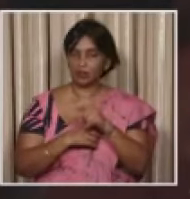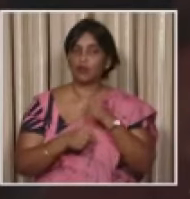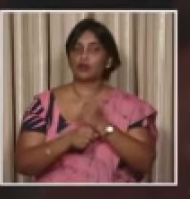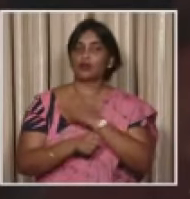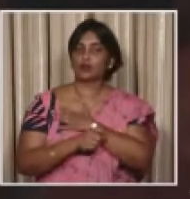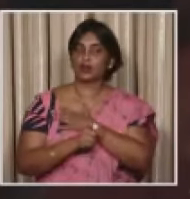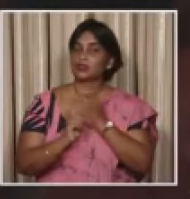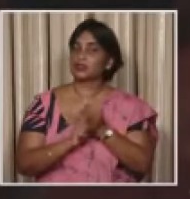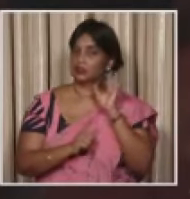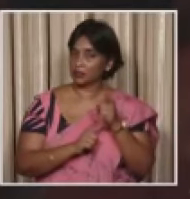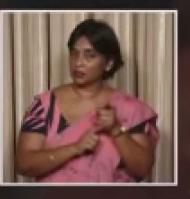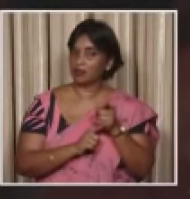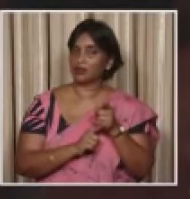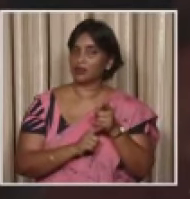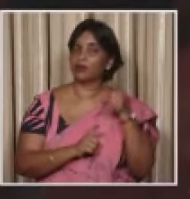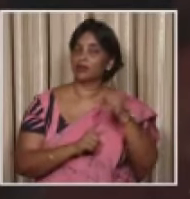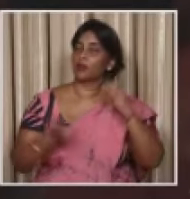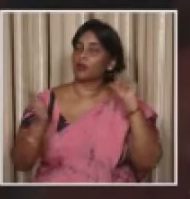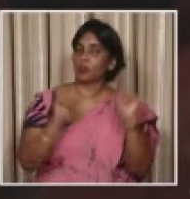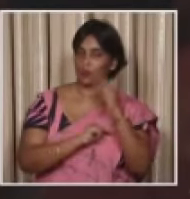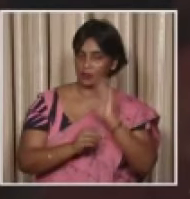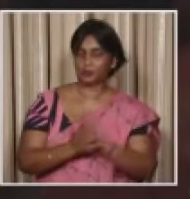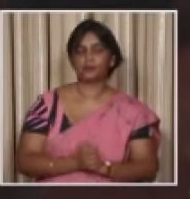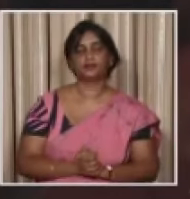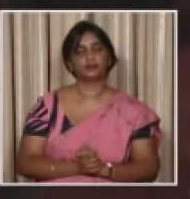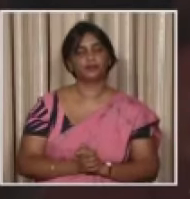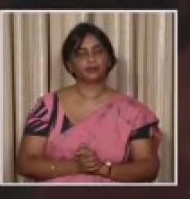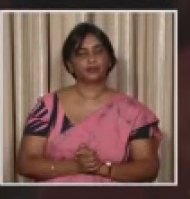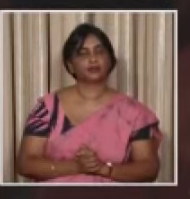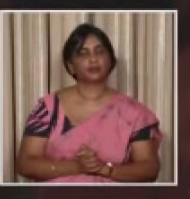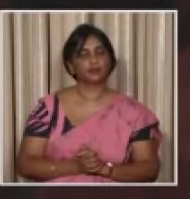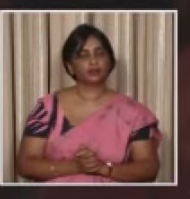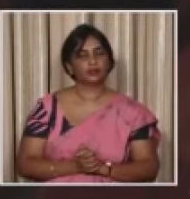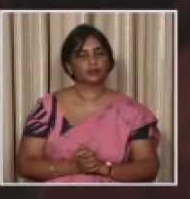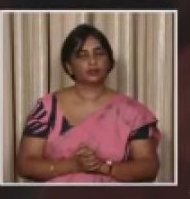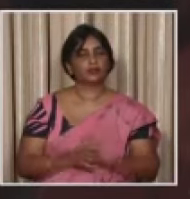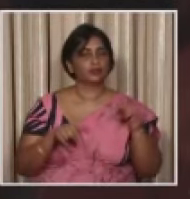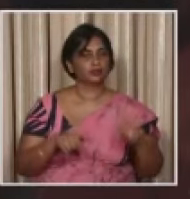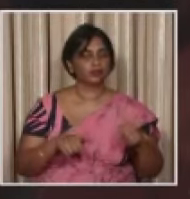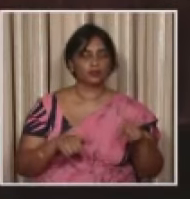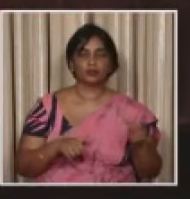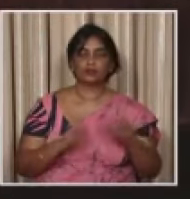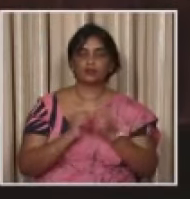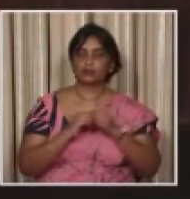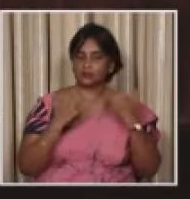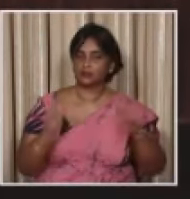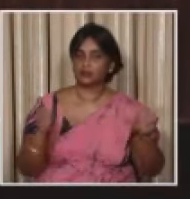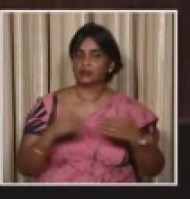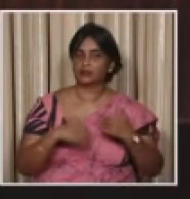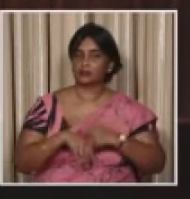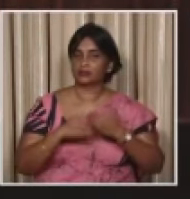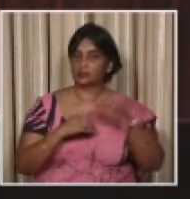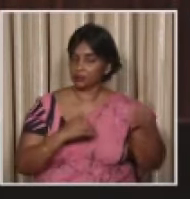ගෝඨාභය රාජපක්ෂ ජනාධිපතිතුමා ඒකෙනුත් පැනලා ගියා ඔඩ ප්ලීස් අද දිනේ කටයුතු අවසන් වෙනතුරු මට